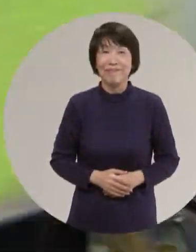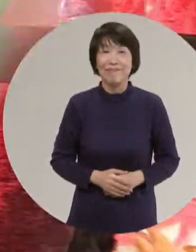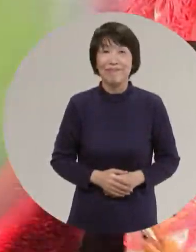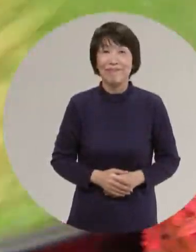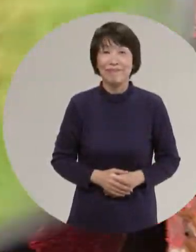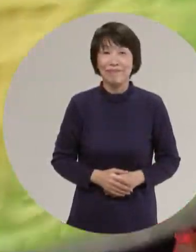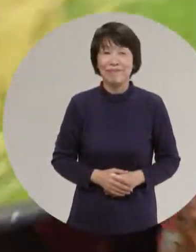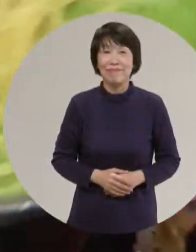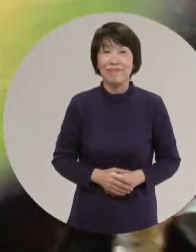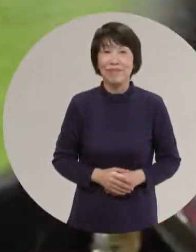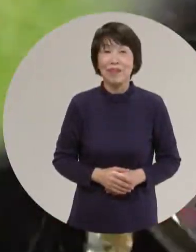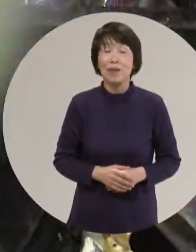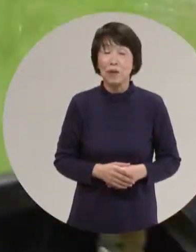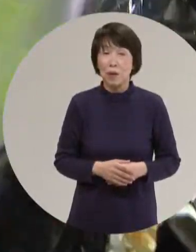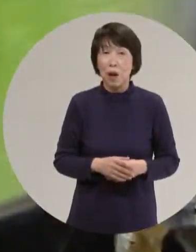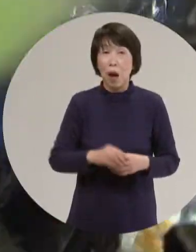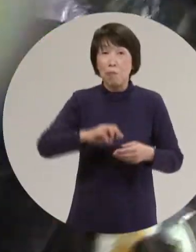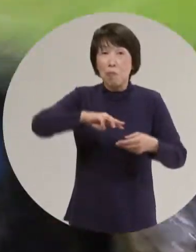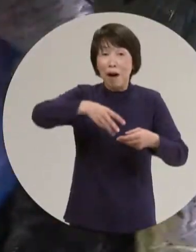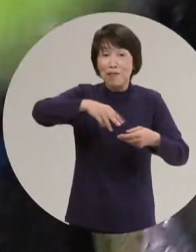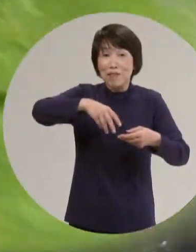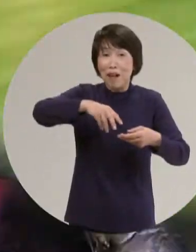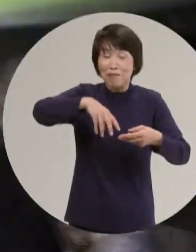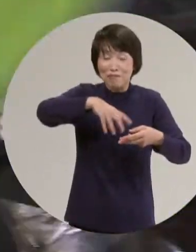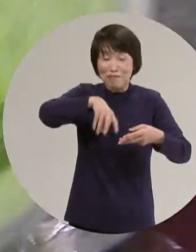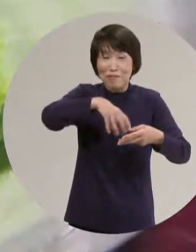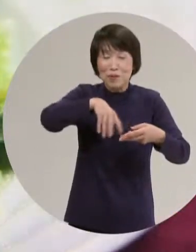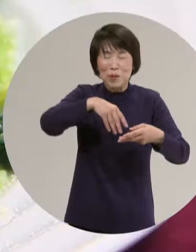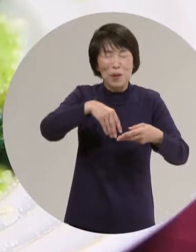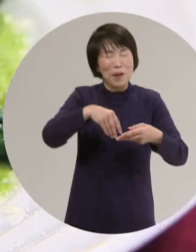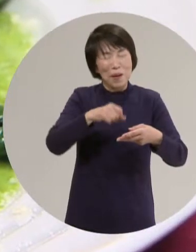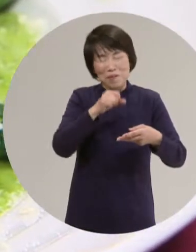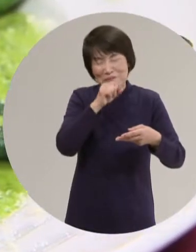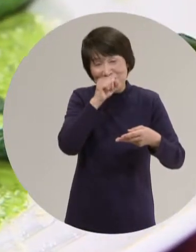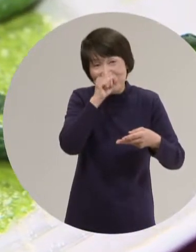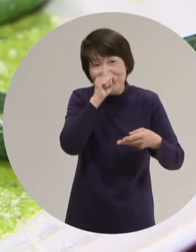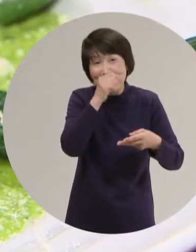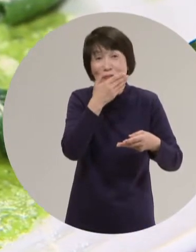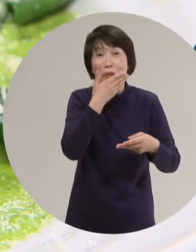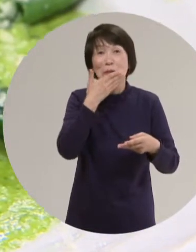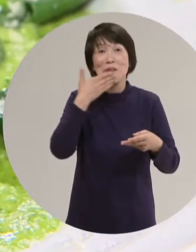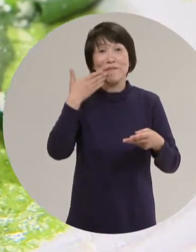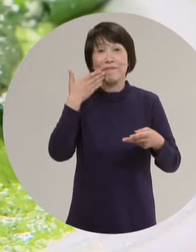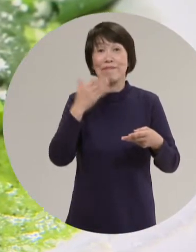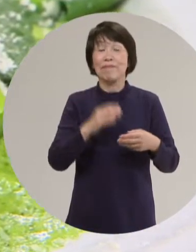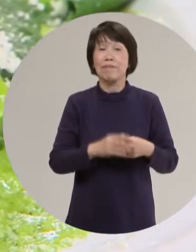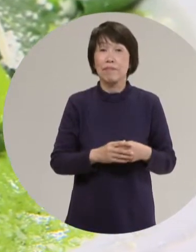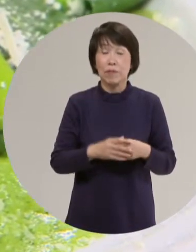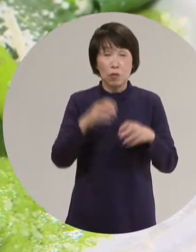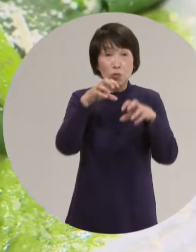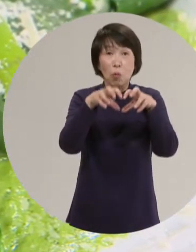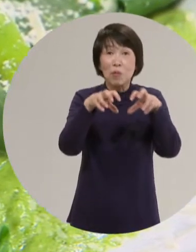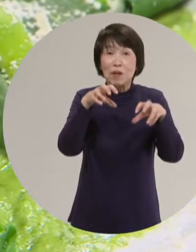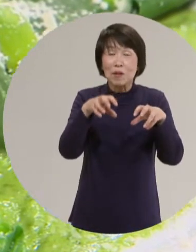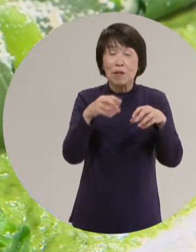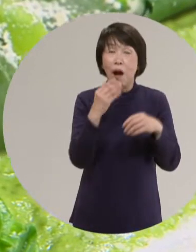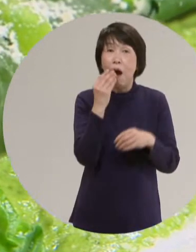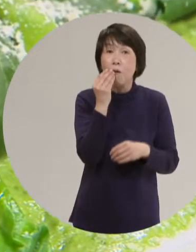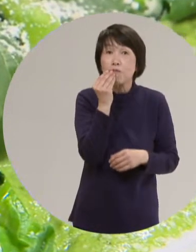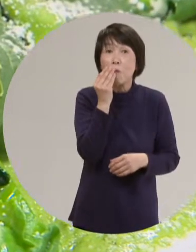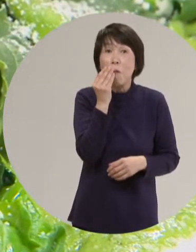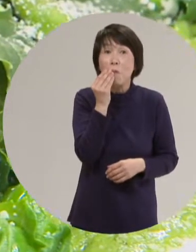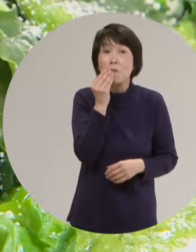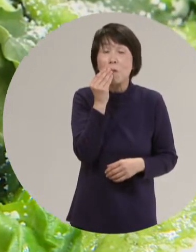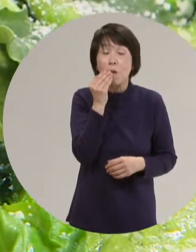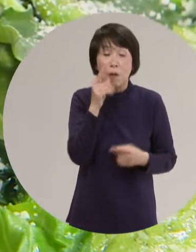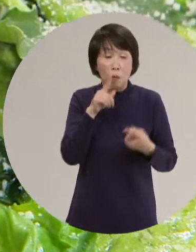ポタージュ状のソースがパスタに絡んで最高。トッピングのお野菜もシャキシャキで